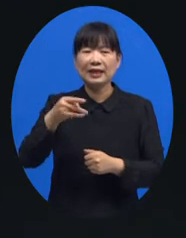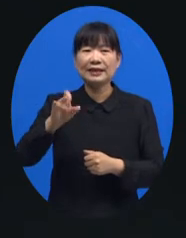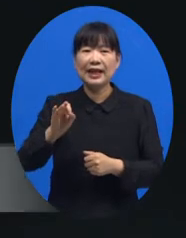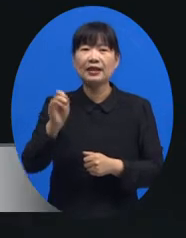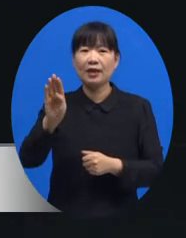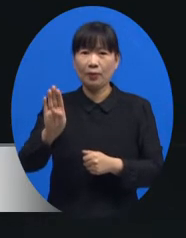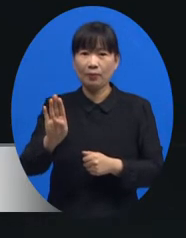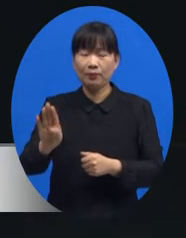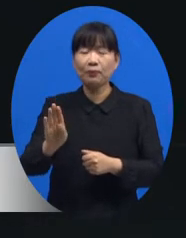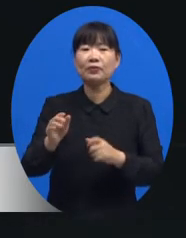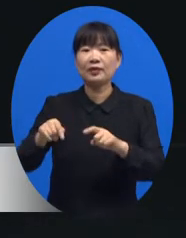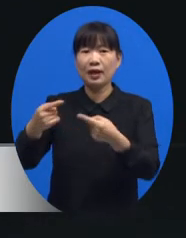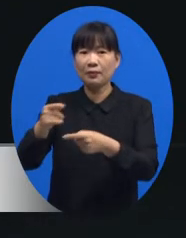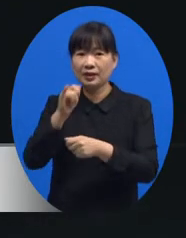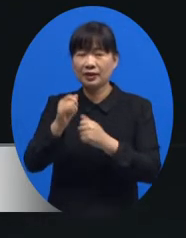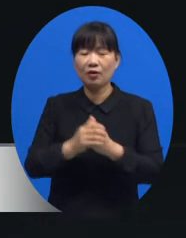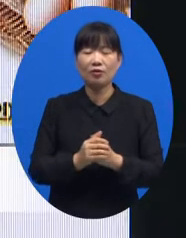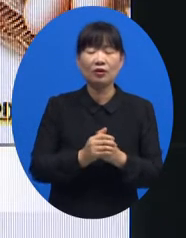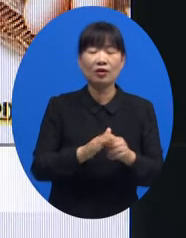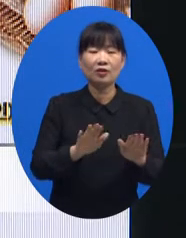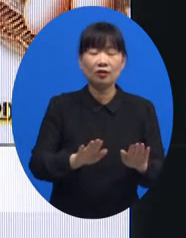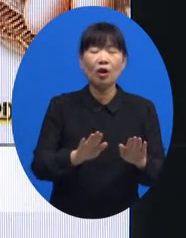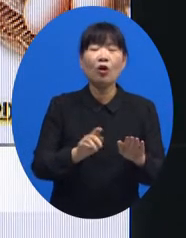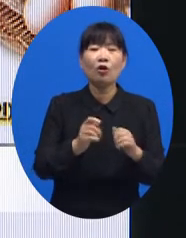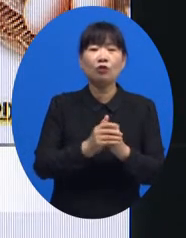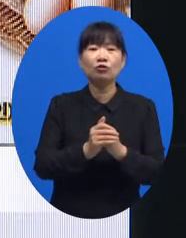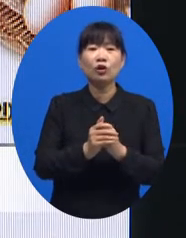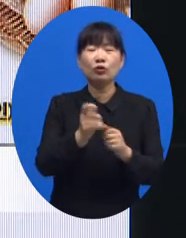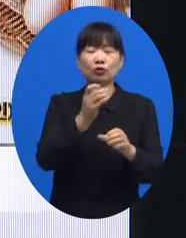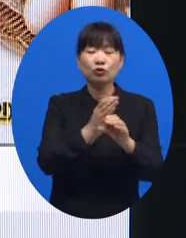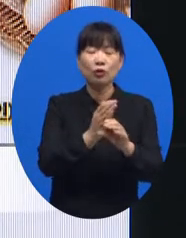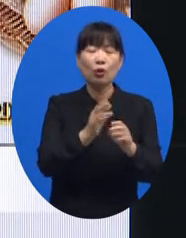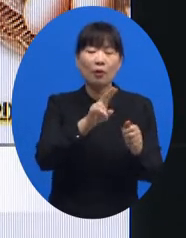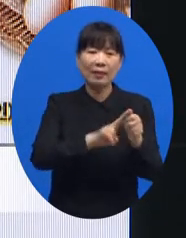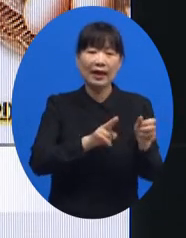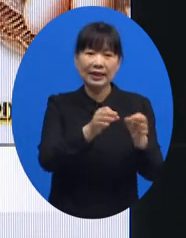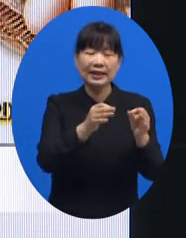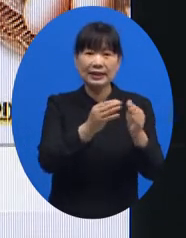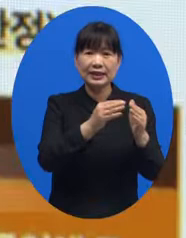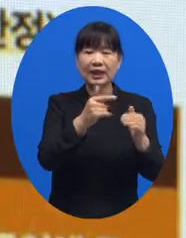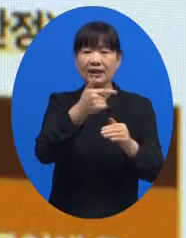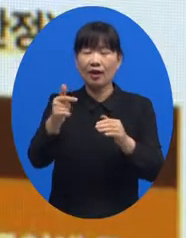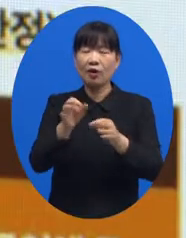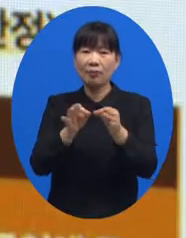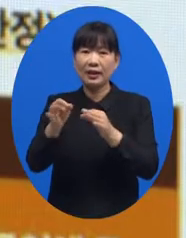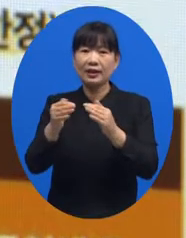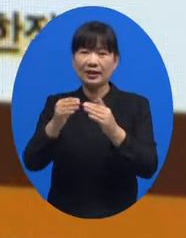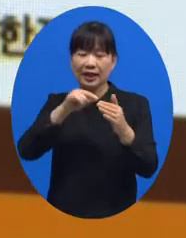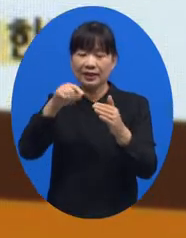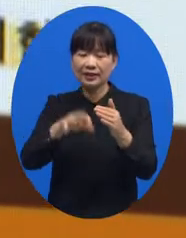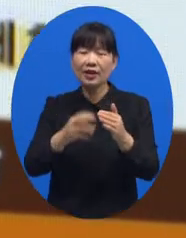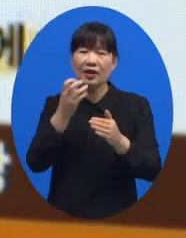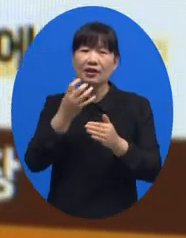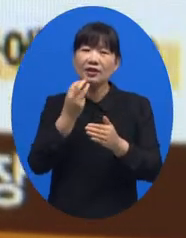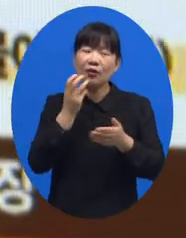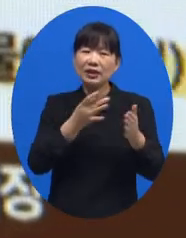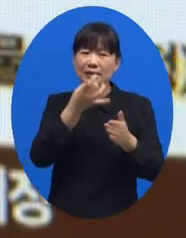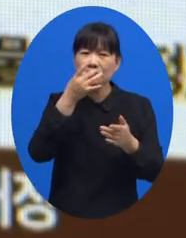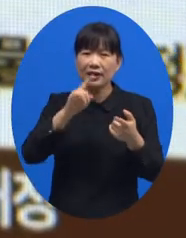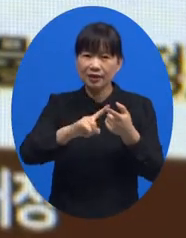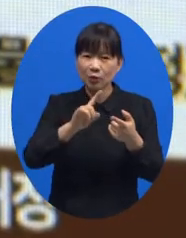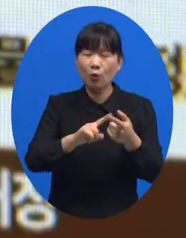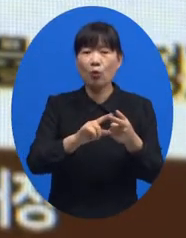도내 510개 대형마트와 55개 중소형 마트에서는 경기미를 대상으로 할인 행사를 벌이고 있습니다. 6개